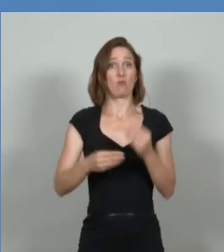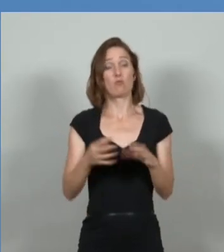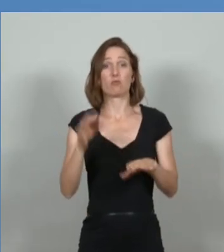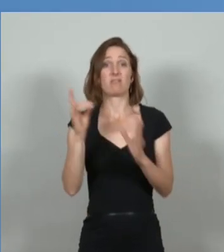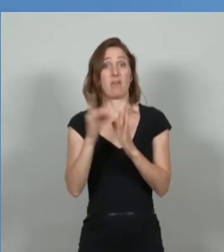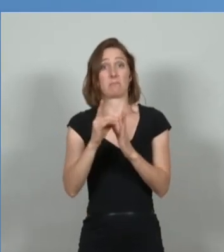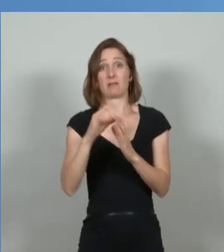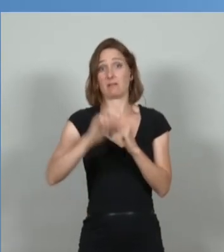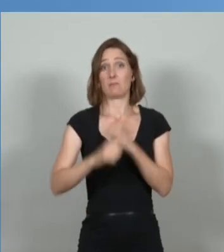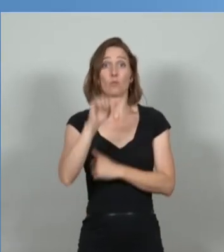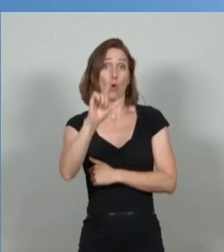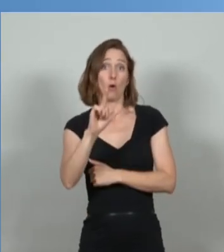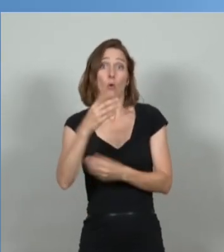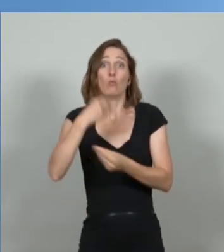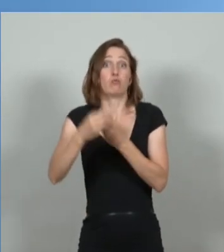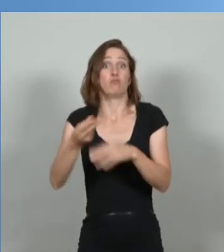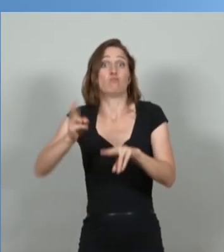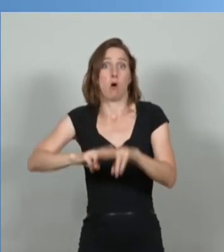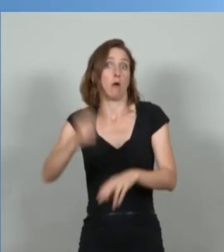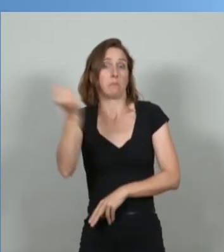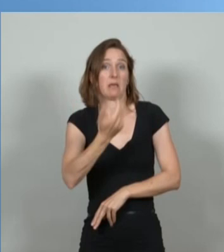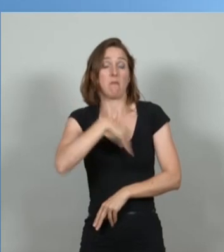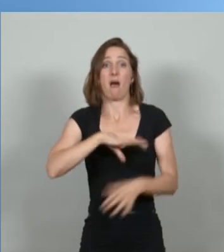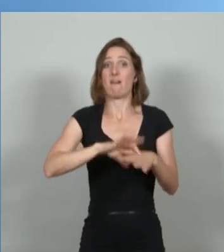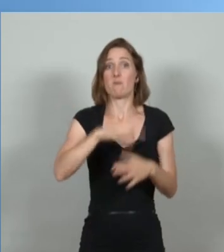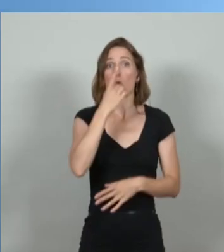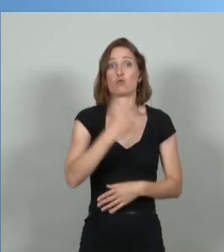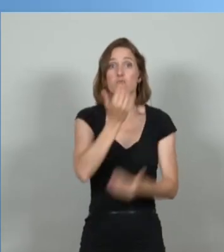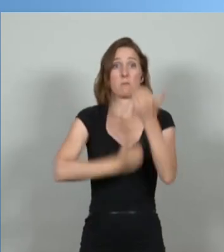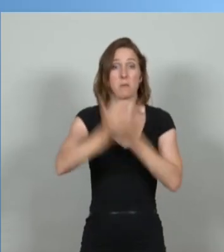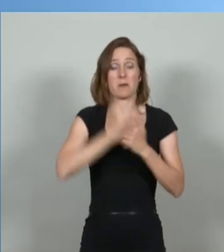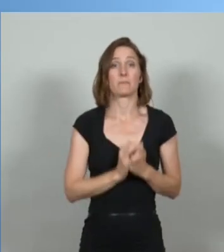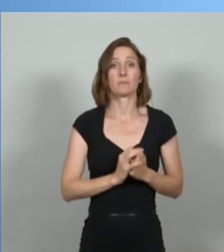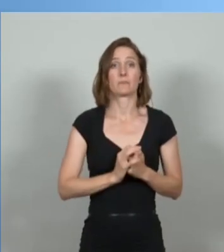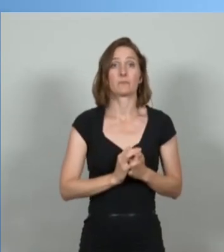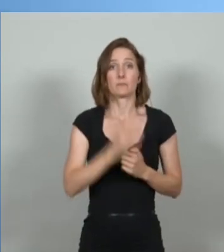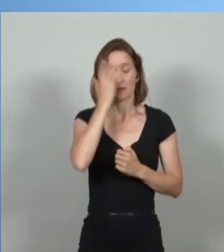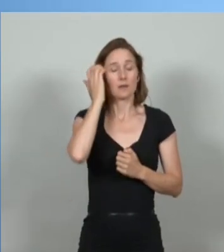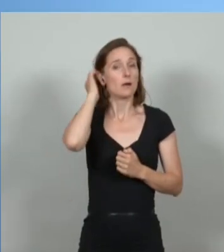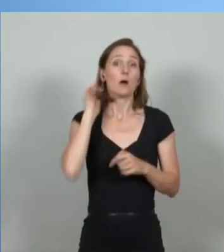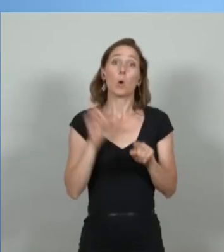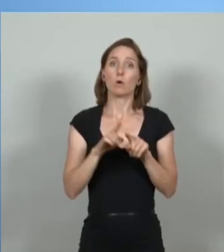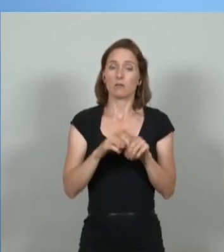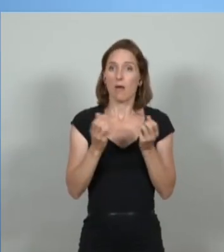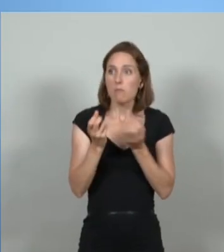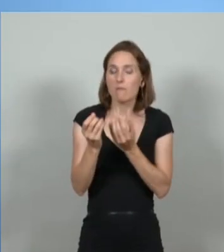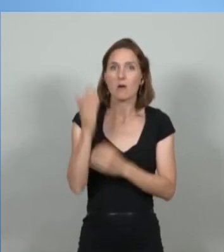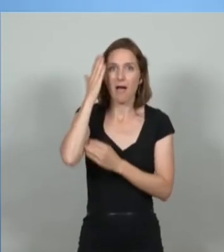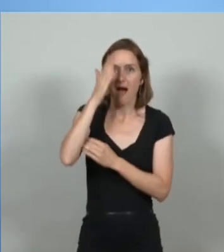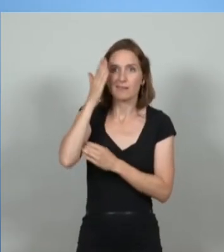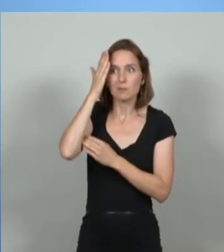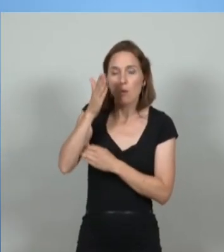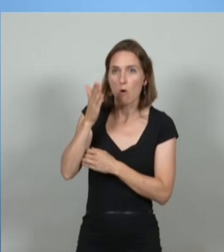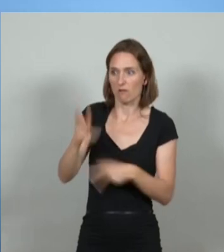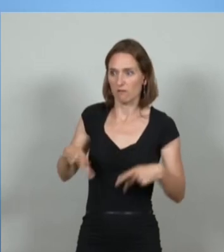enfin la consommation excessive des produits d'origine animale a des conséquences directes sur les animaux destinés à l'alimentation pour produire une quantité